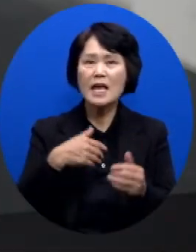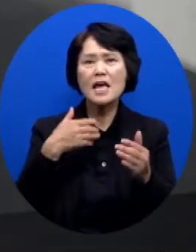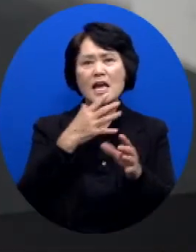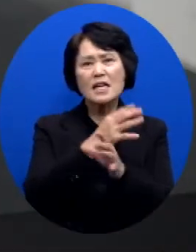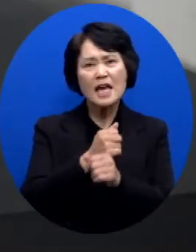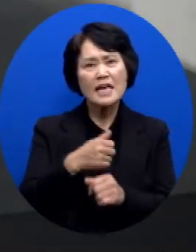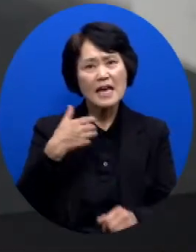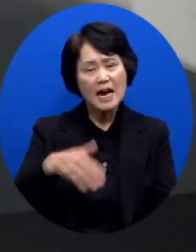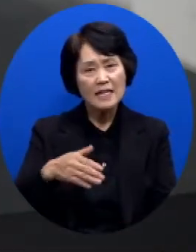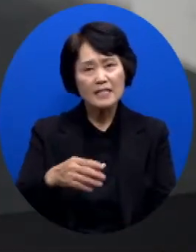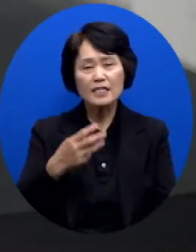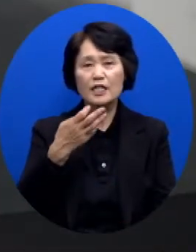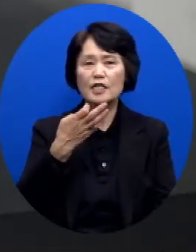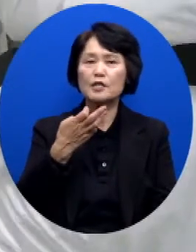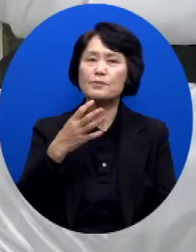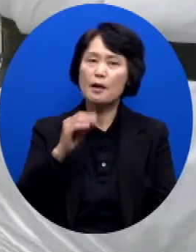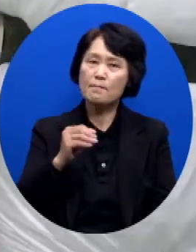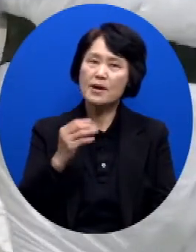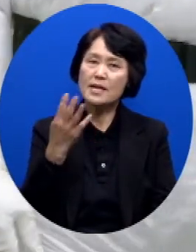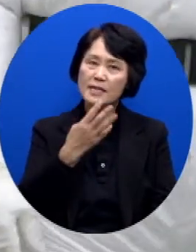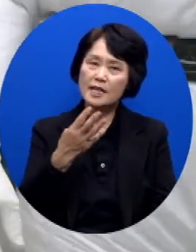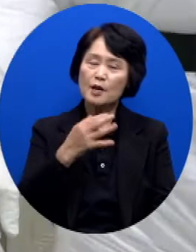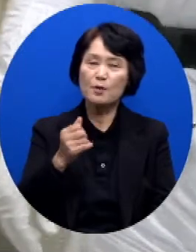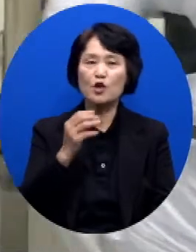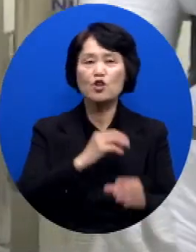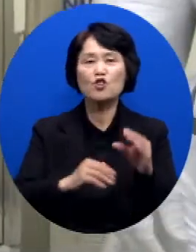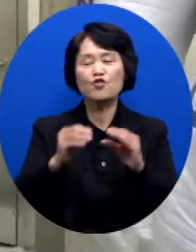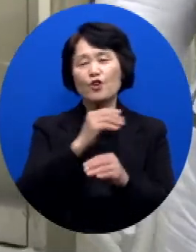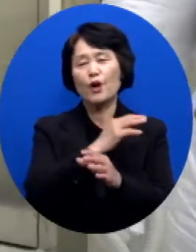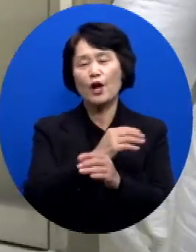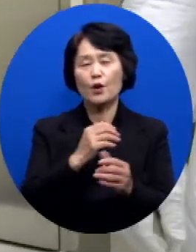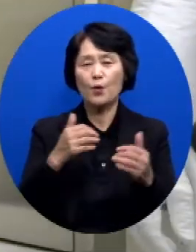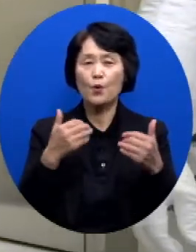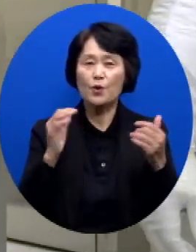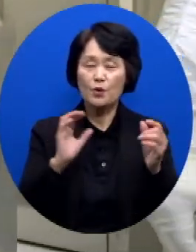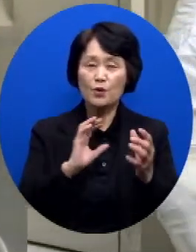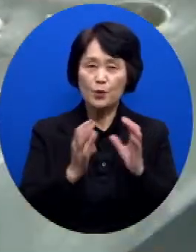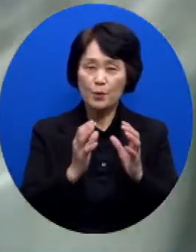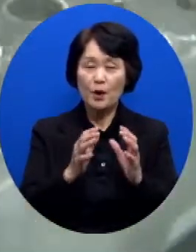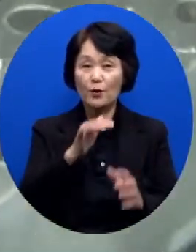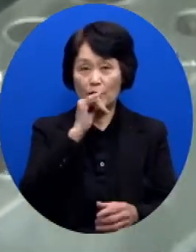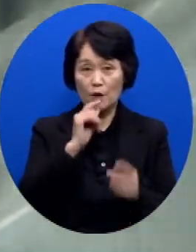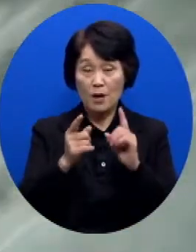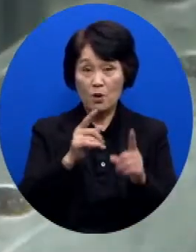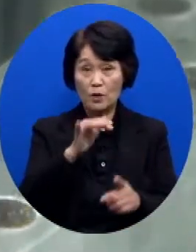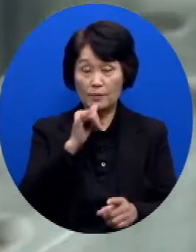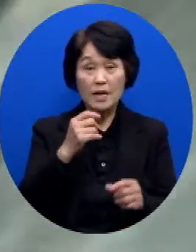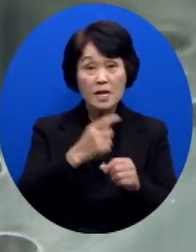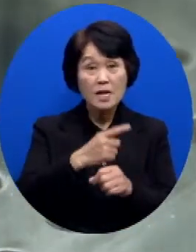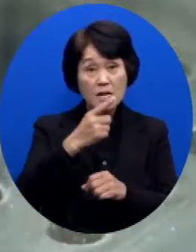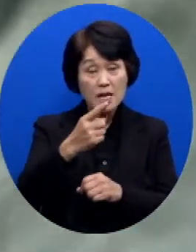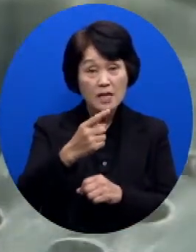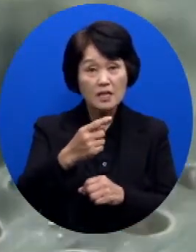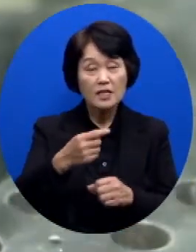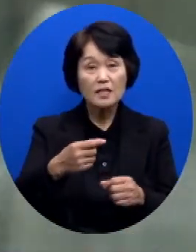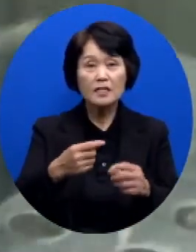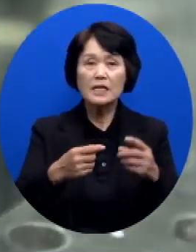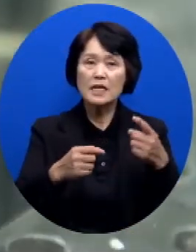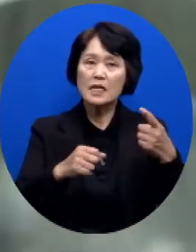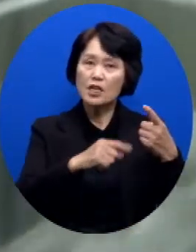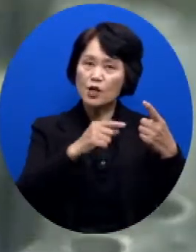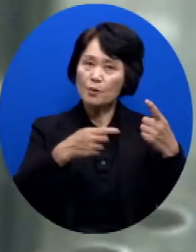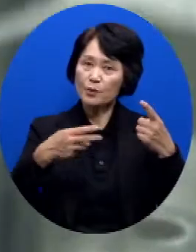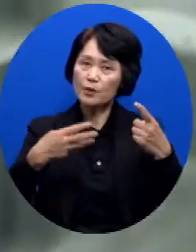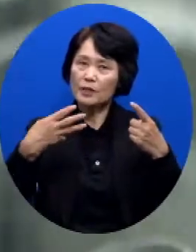않은 13만 4천 명분은 추가로 협의하고 있다고 밝혔습니다. 내년 1분기에 들어올 예정인 경구용